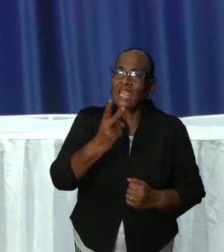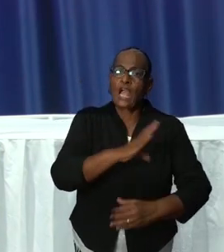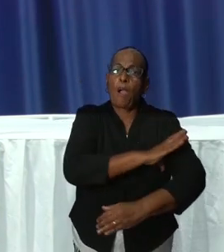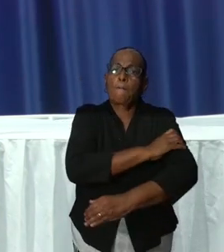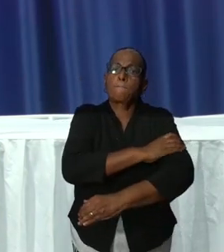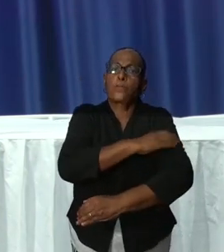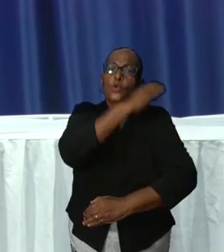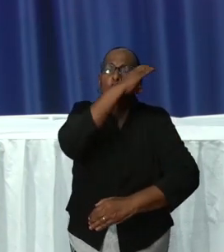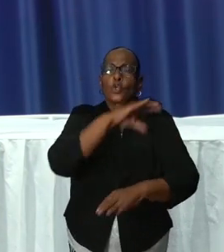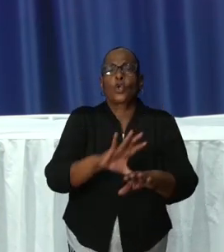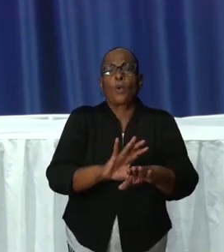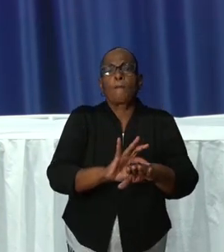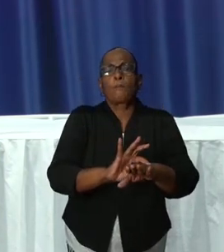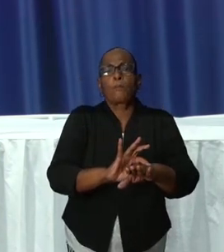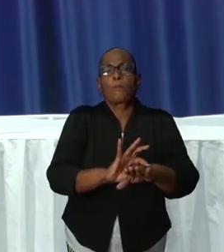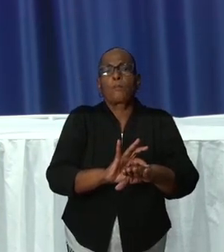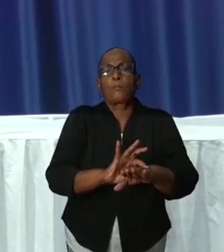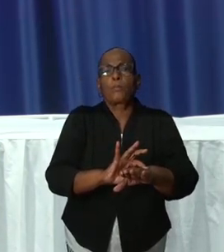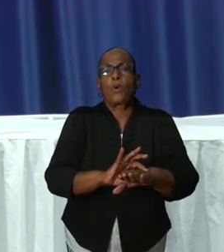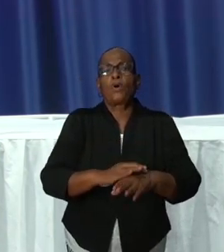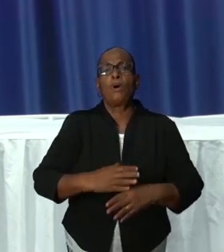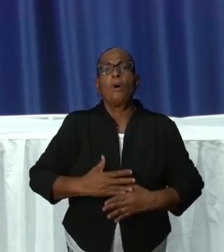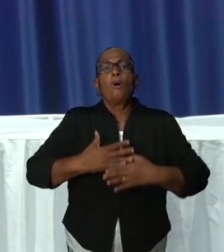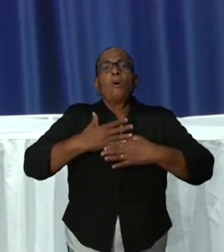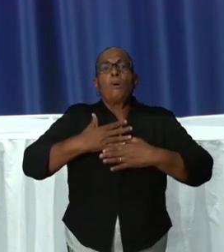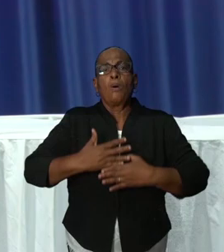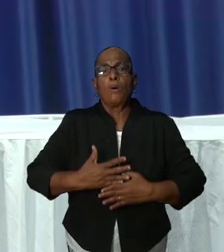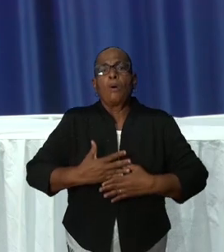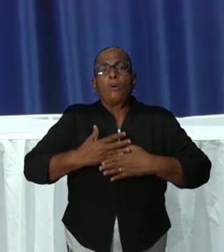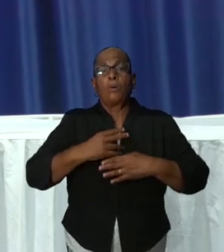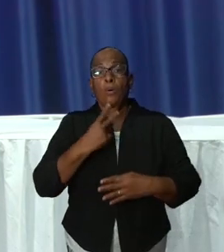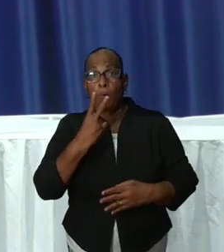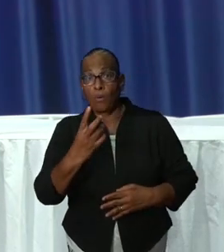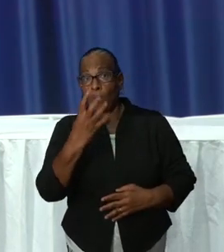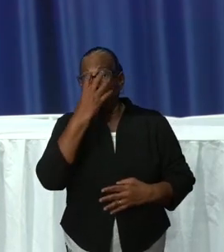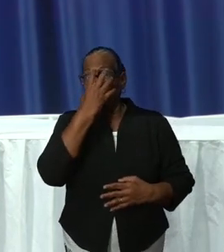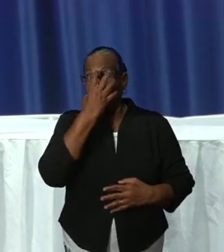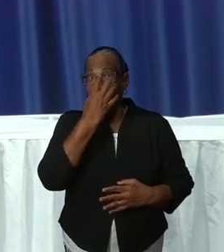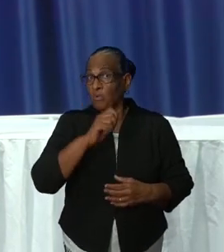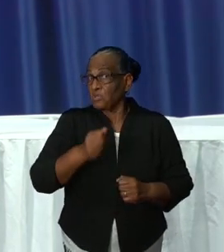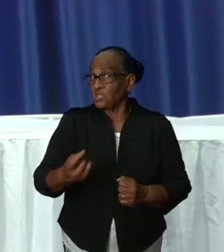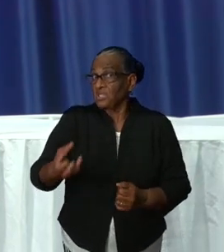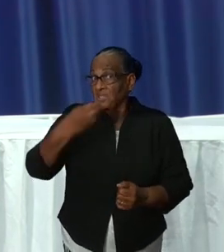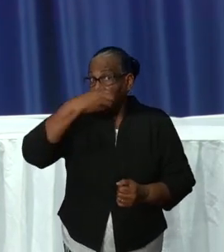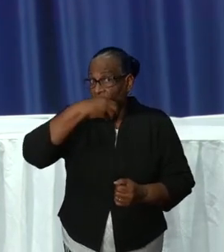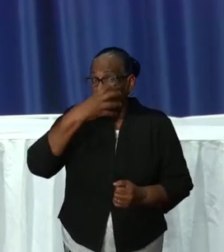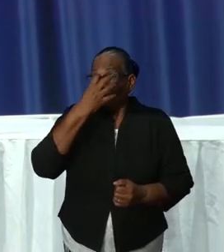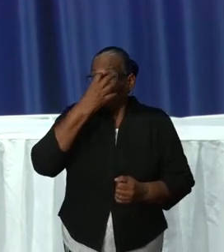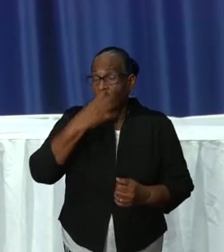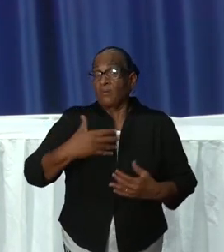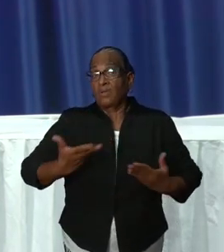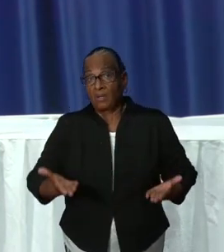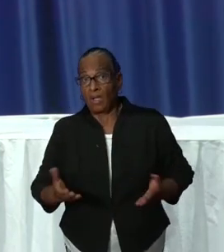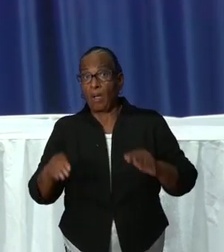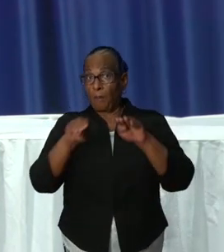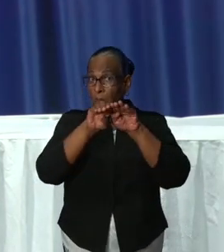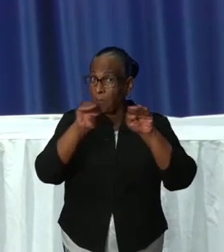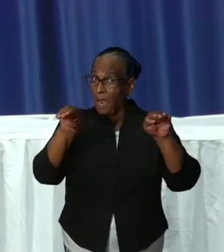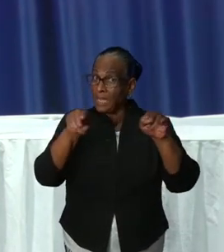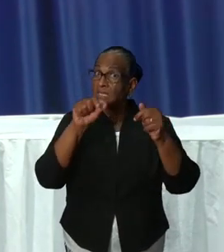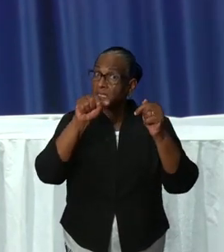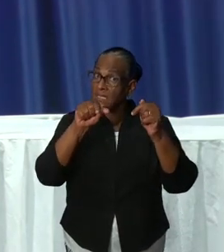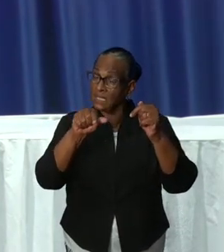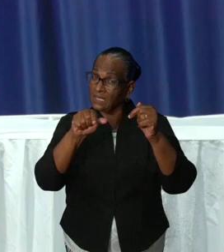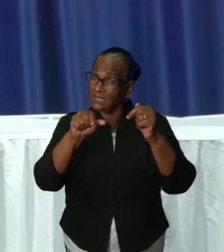hun pols, hun ademhalingsfrequentie, het hoeveelheid zuurstof in het bloed wat gemeten wordt. En op basis van deze